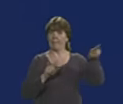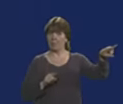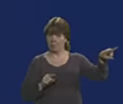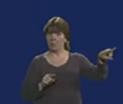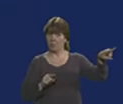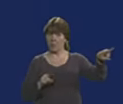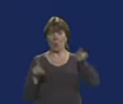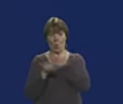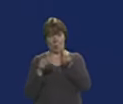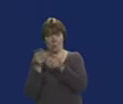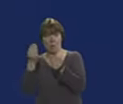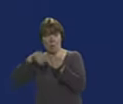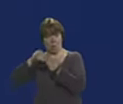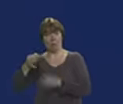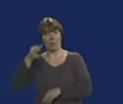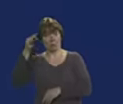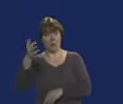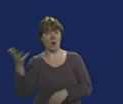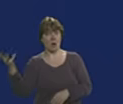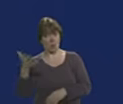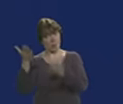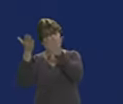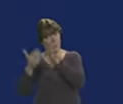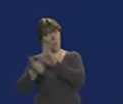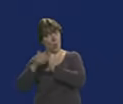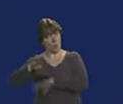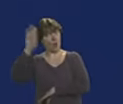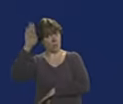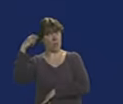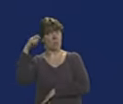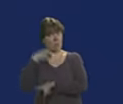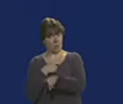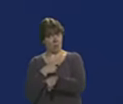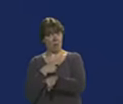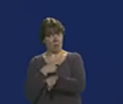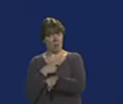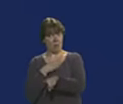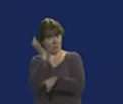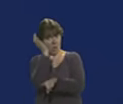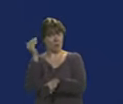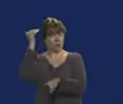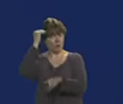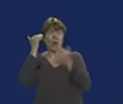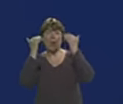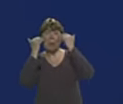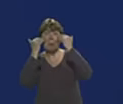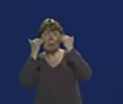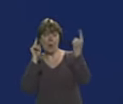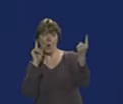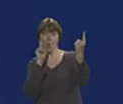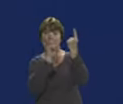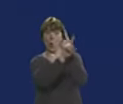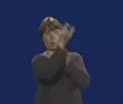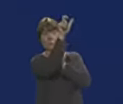Et qui a osé dire, candidat à la présidentielle, osé dire que si on croise un riche dans la rue,